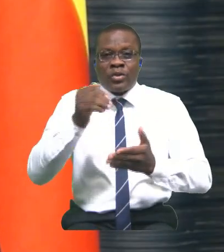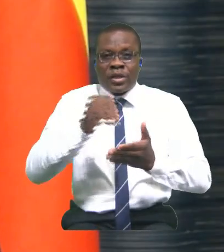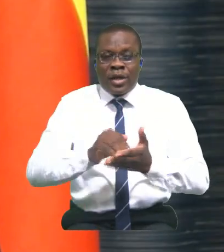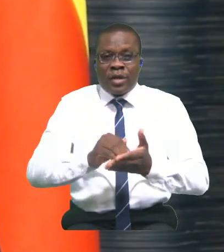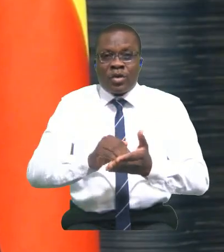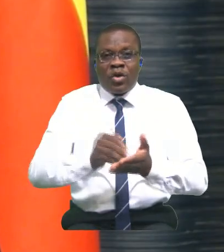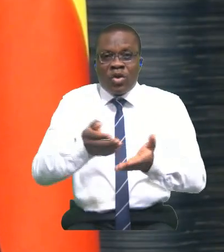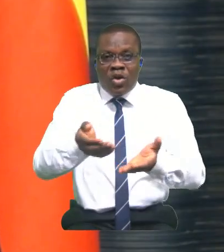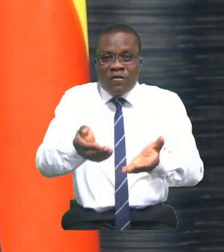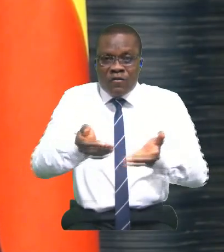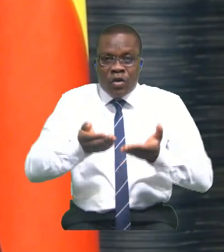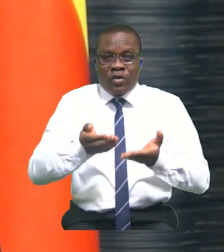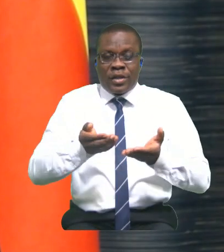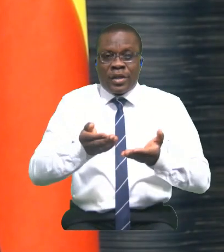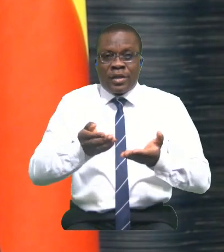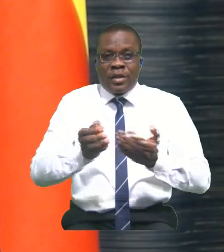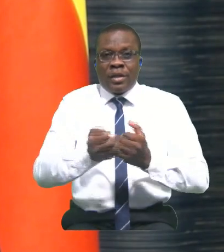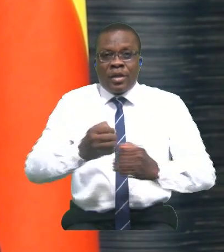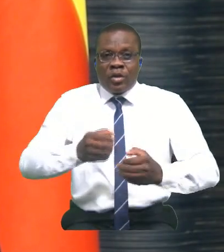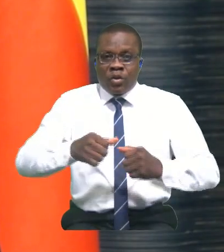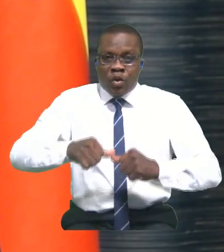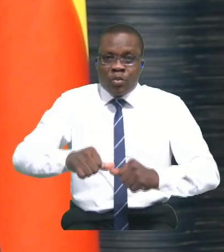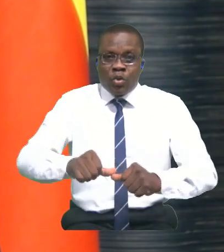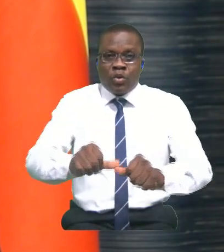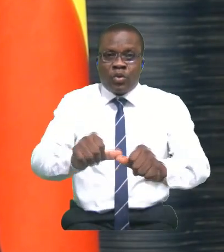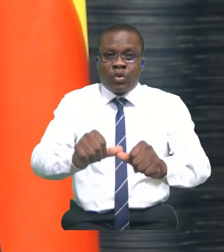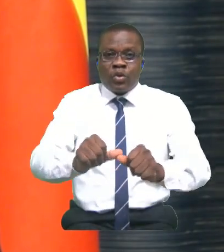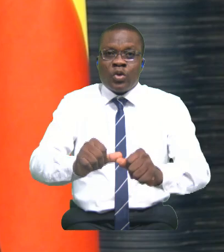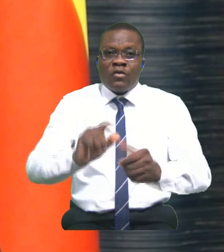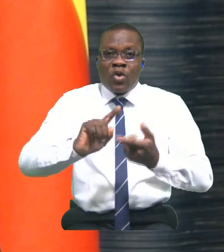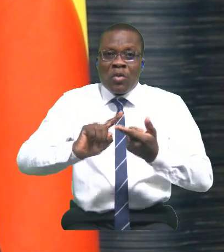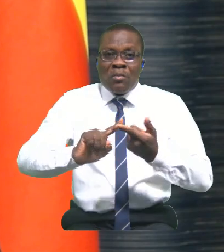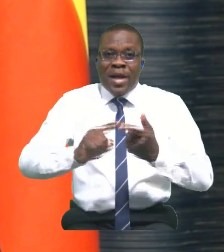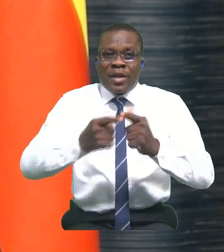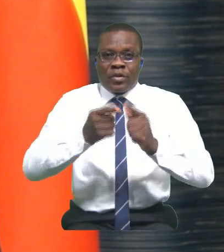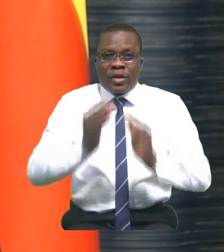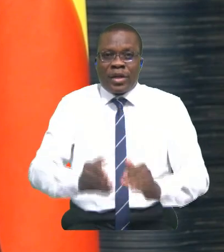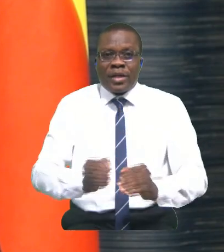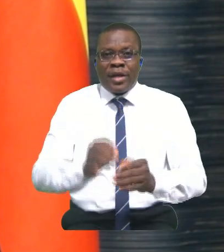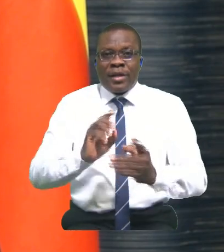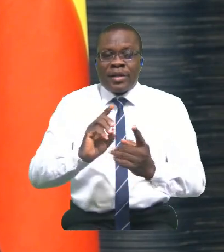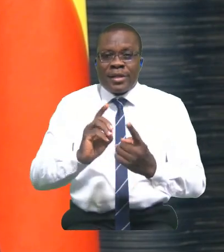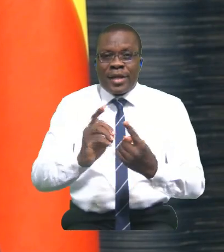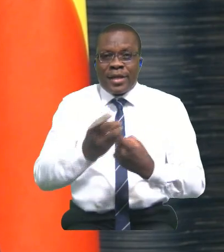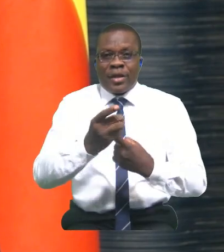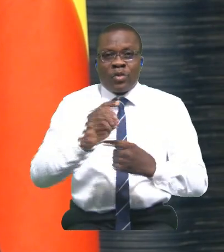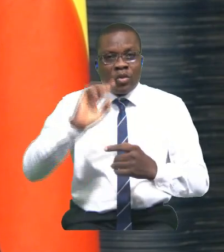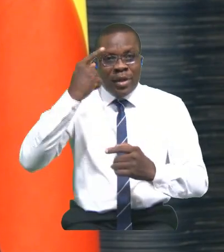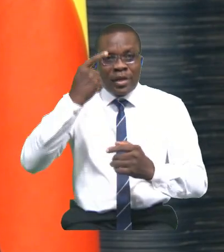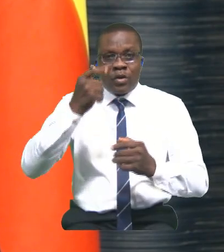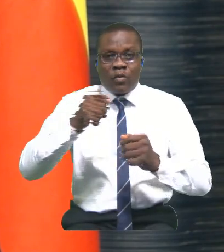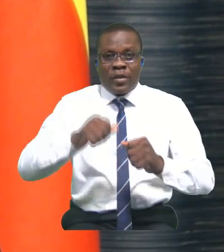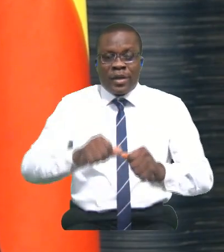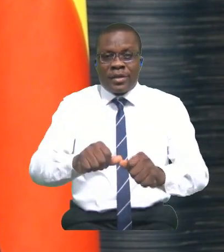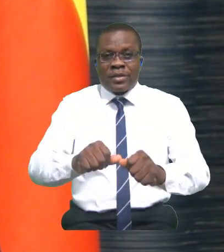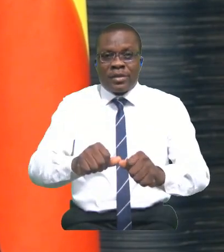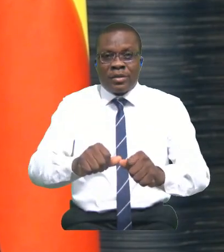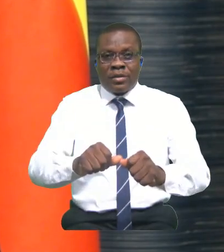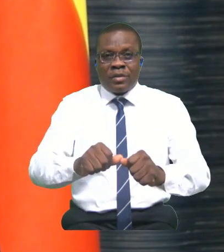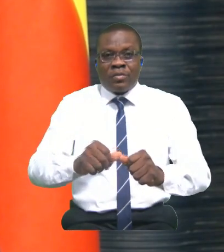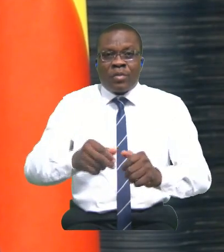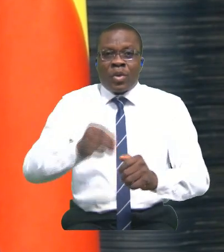leur volonté de poursuivre leur partenariat dans les domaines gouvernance au